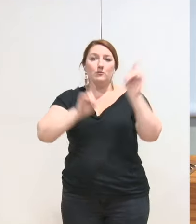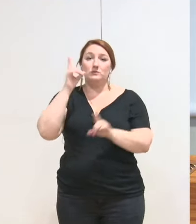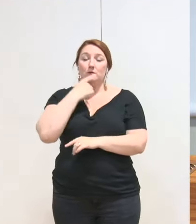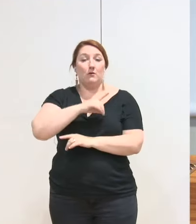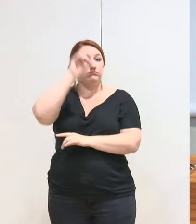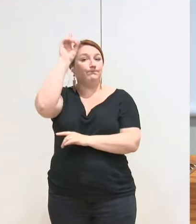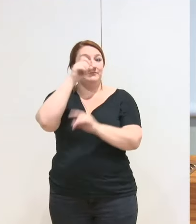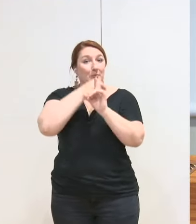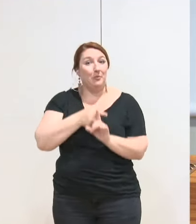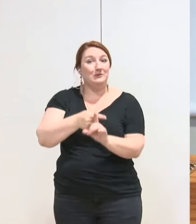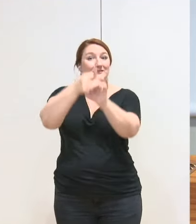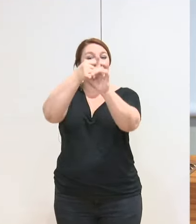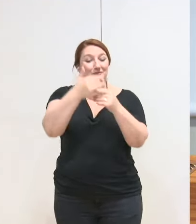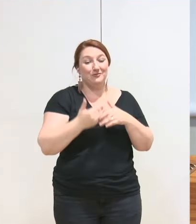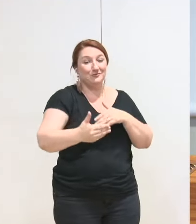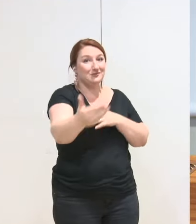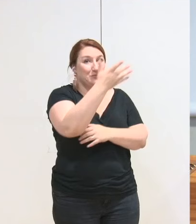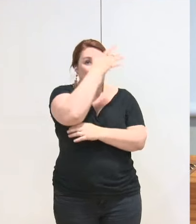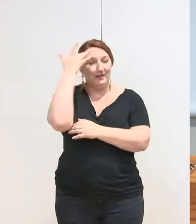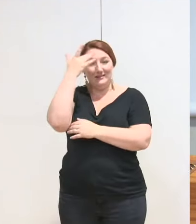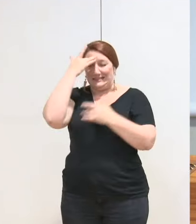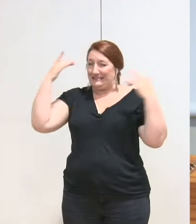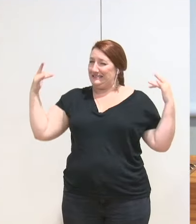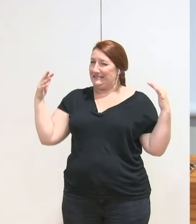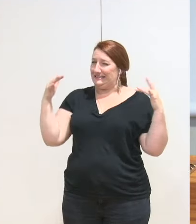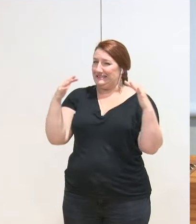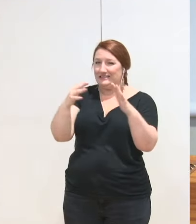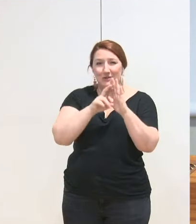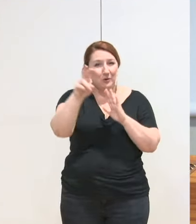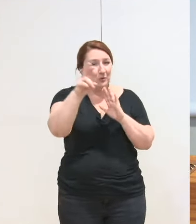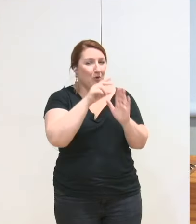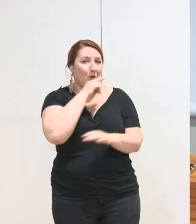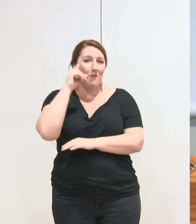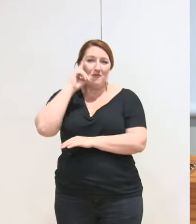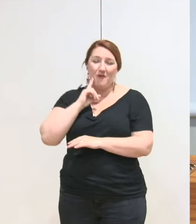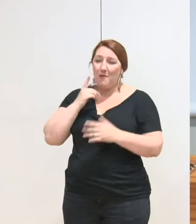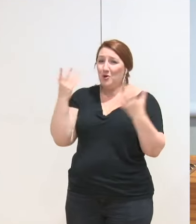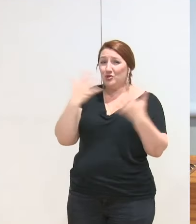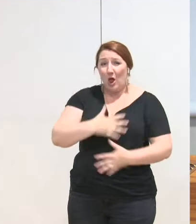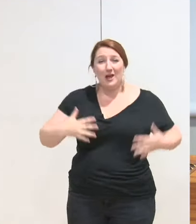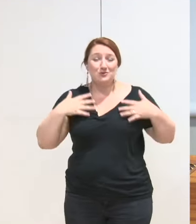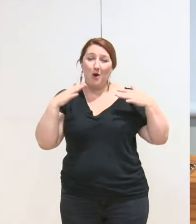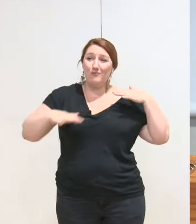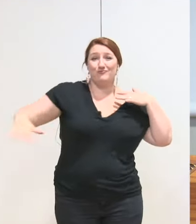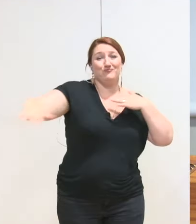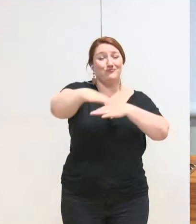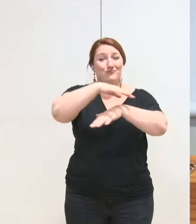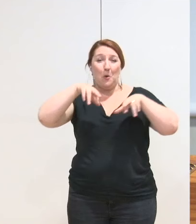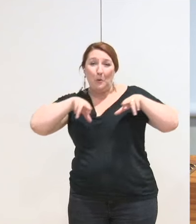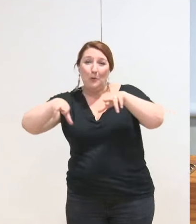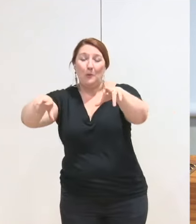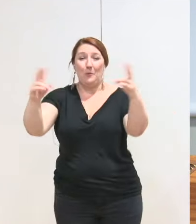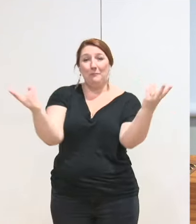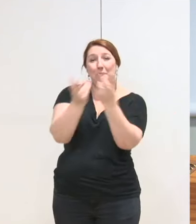grenobloise et les Grenoblois étaient nombreux en masse dans la joie dans les rues dans les parcs les places et cet